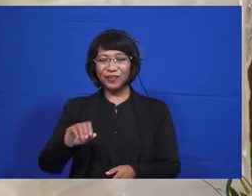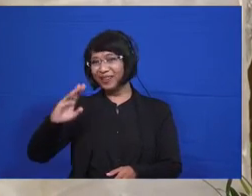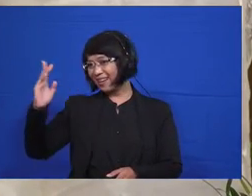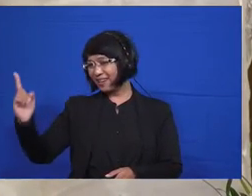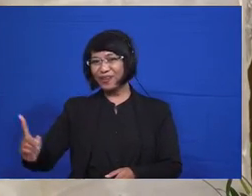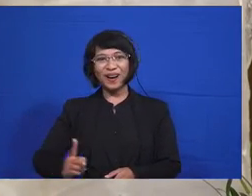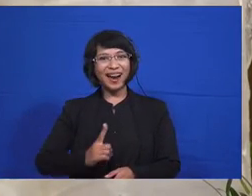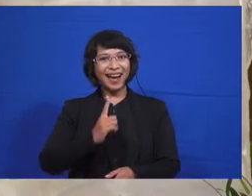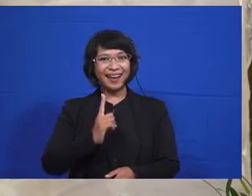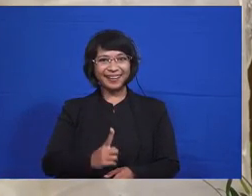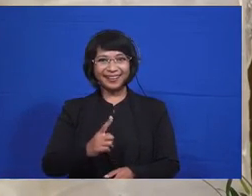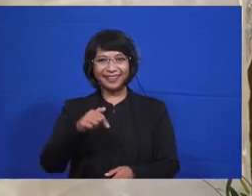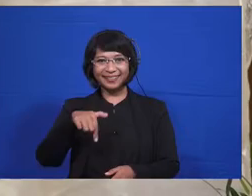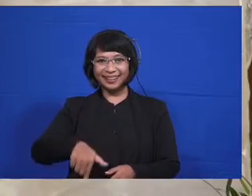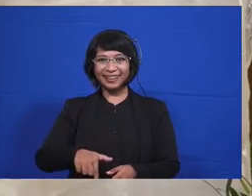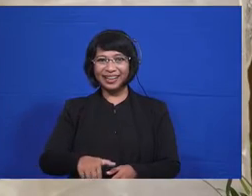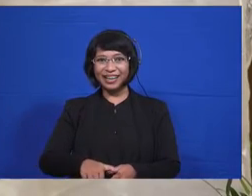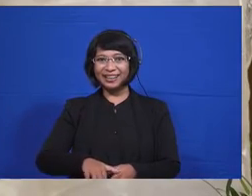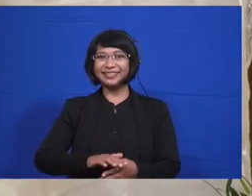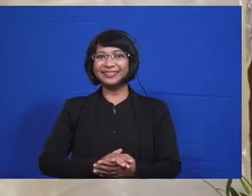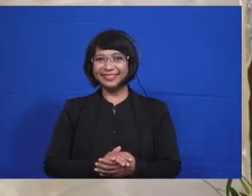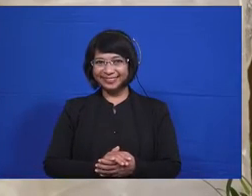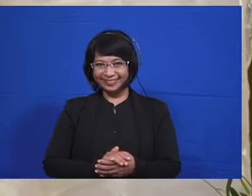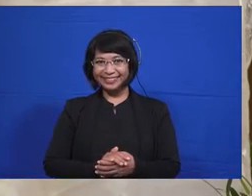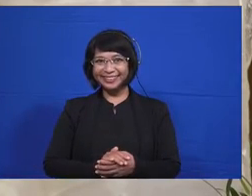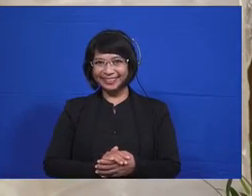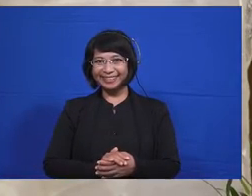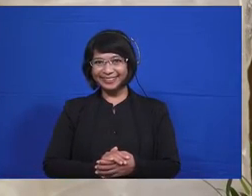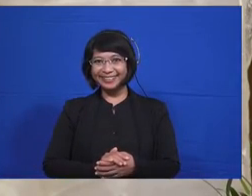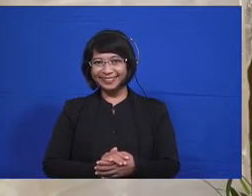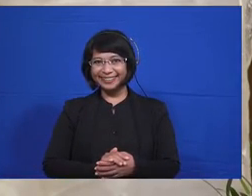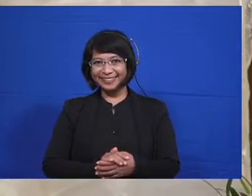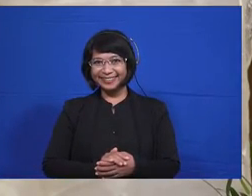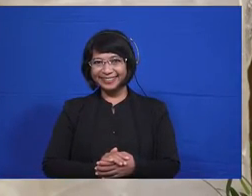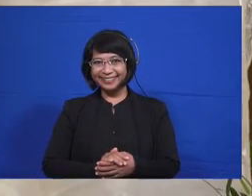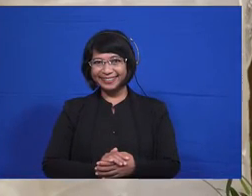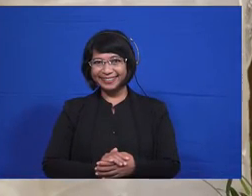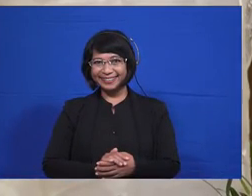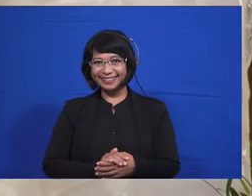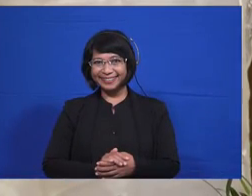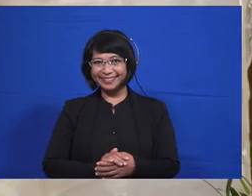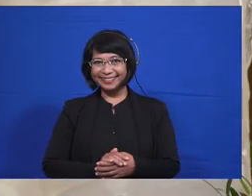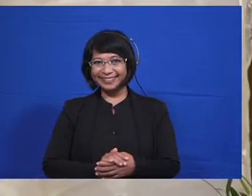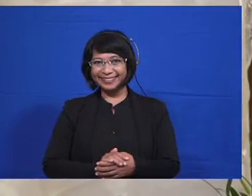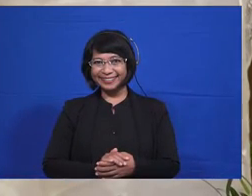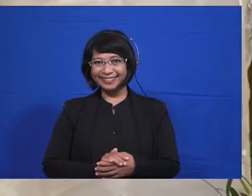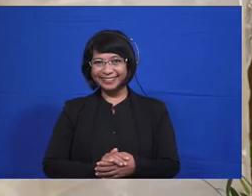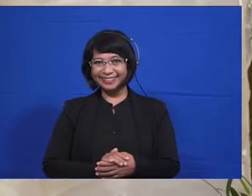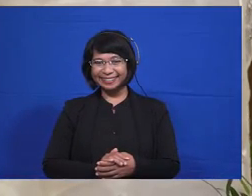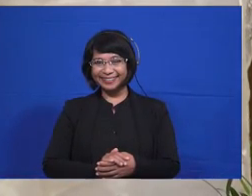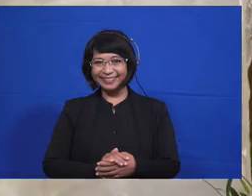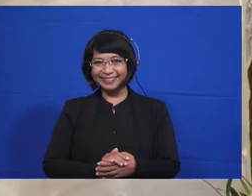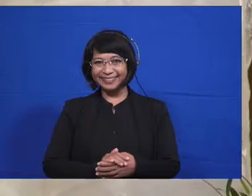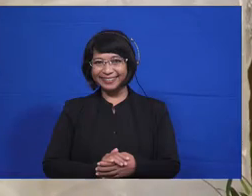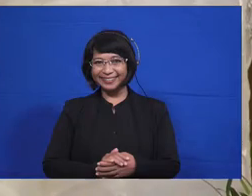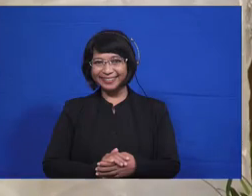untuk mendoakan, memberi dukungan, dan rela mempersembahkan putra-putranya untuk gereja.